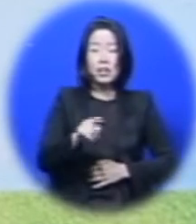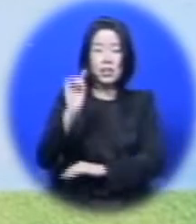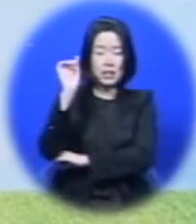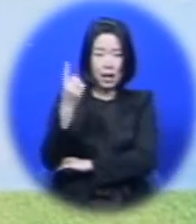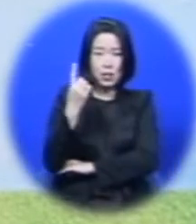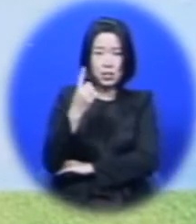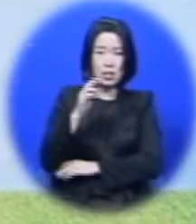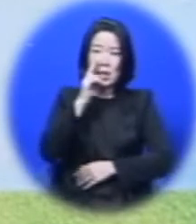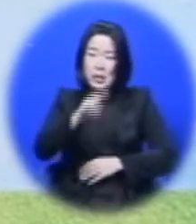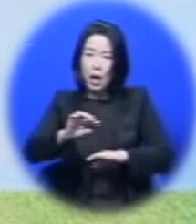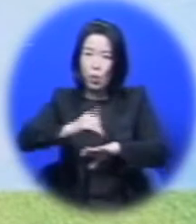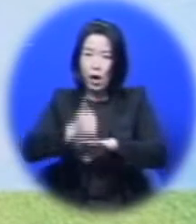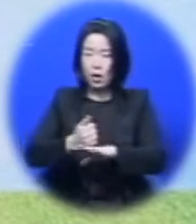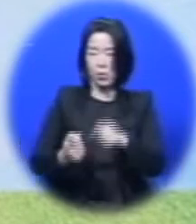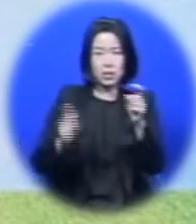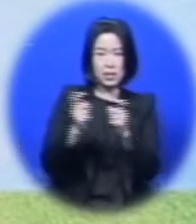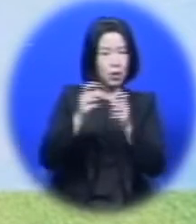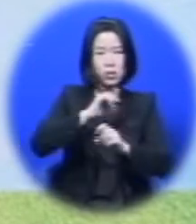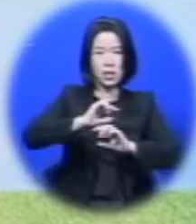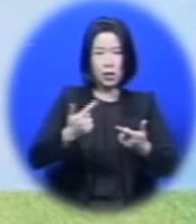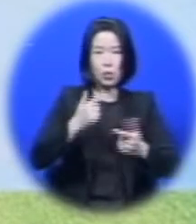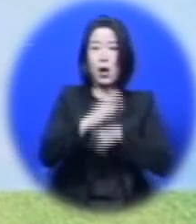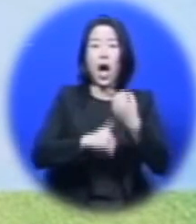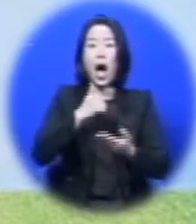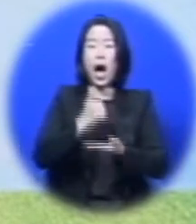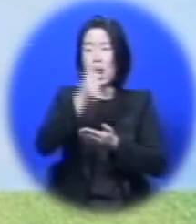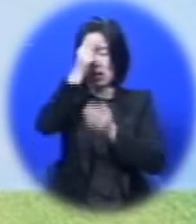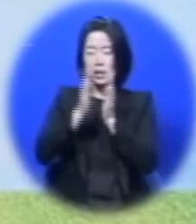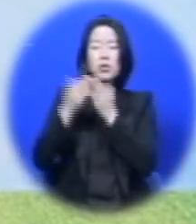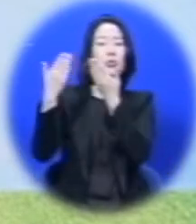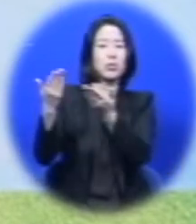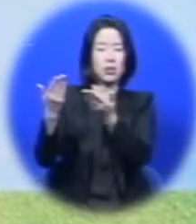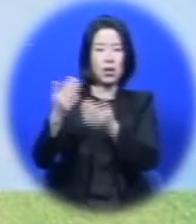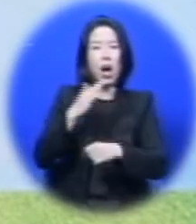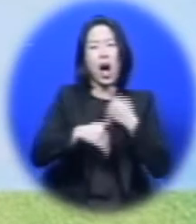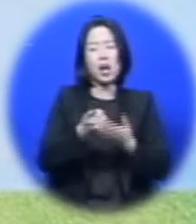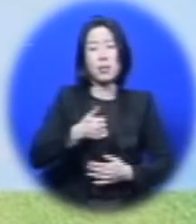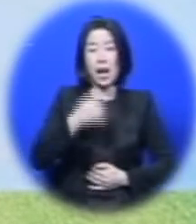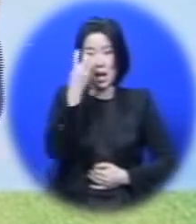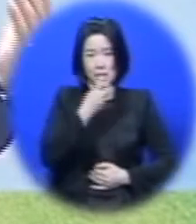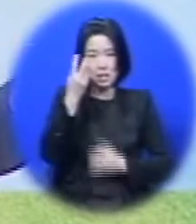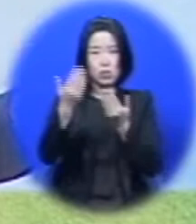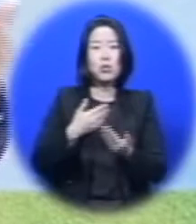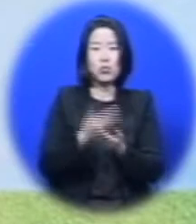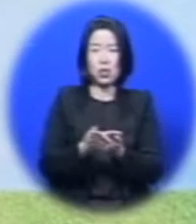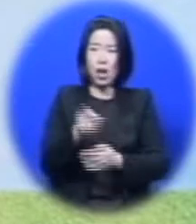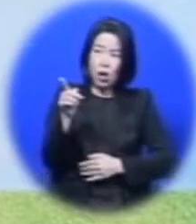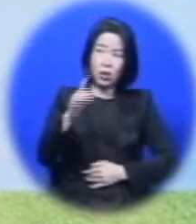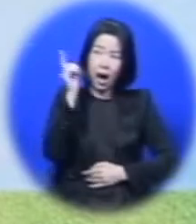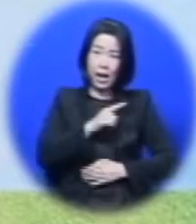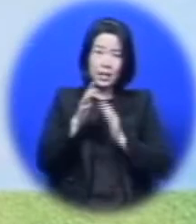같이 싸우려고 하지 않고 하나님께 기도합니다. 하나님, 나를 지켜주세요. 하나님, 저 악한 자에게서